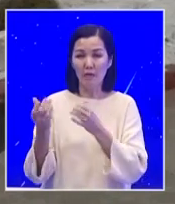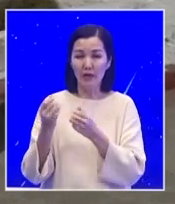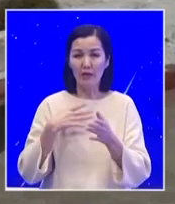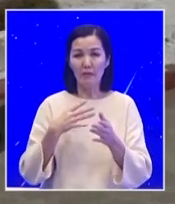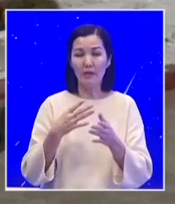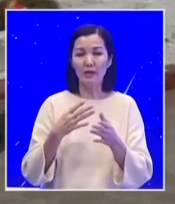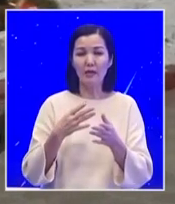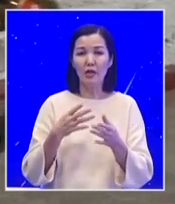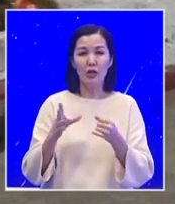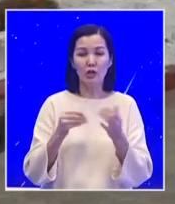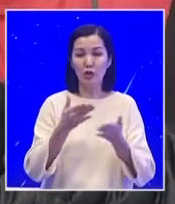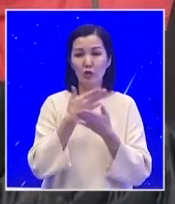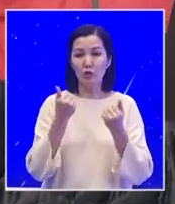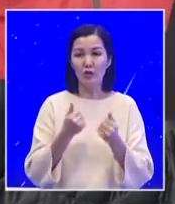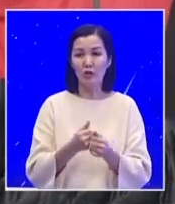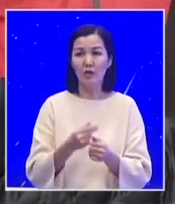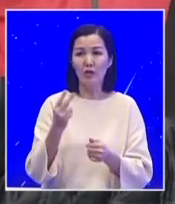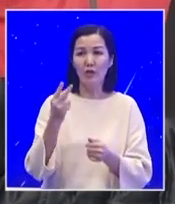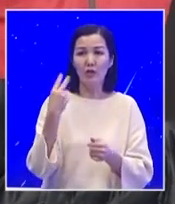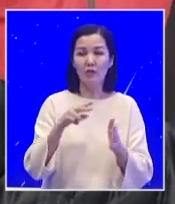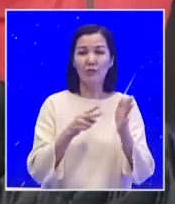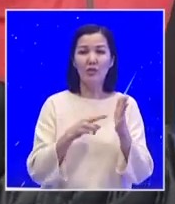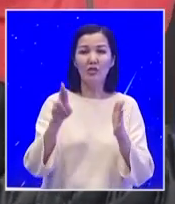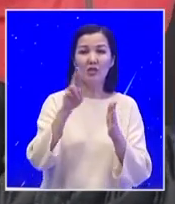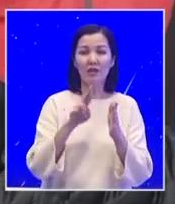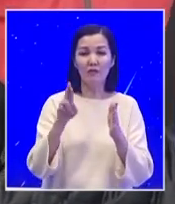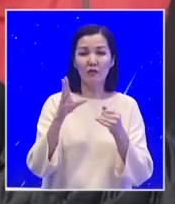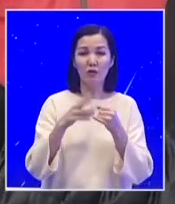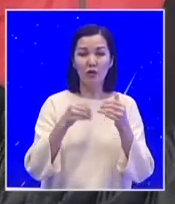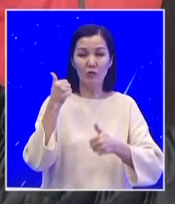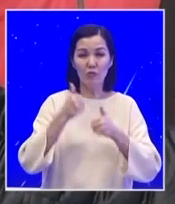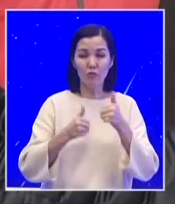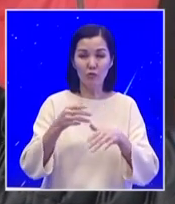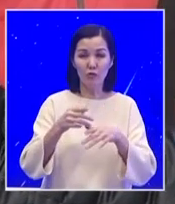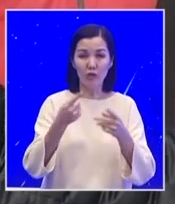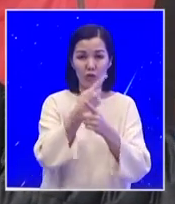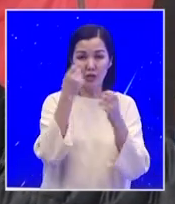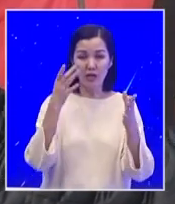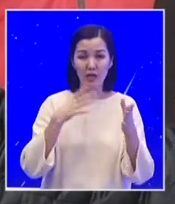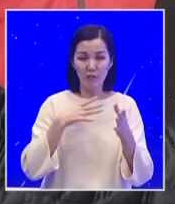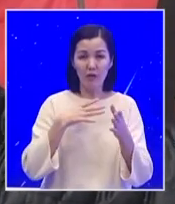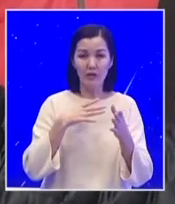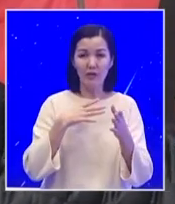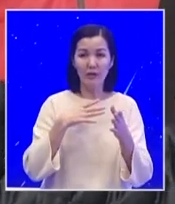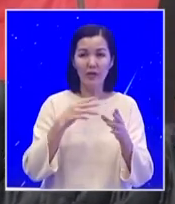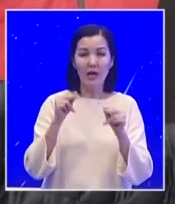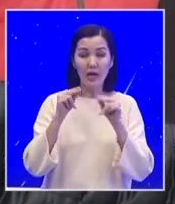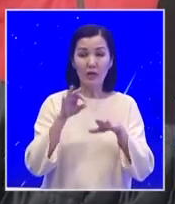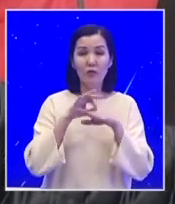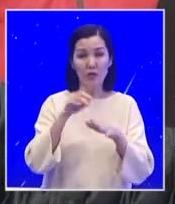жерсіз қалдық деп отыр. 27 январ күні конкурс өткен жер жайында. Сол конкурс әділ